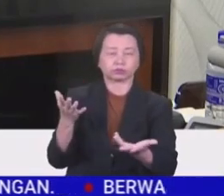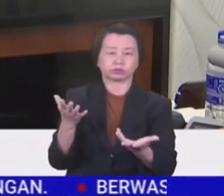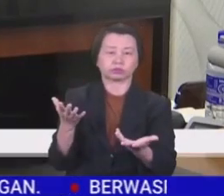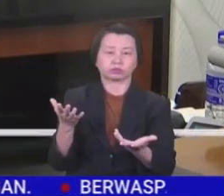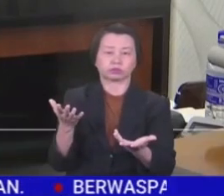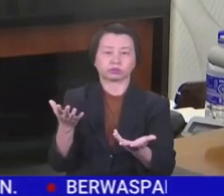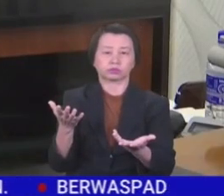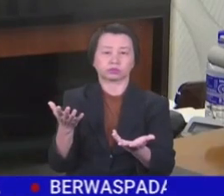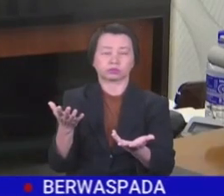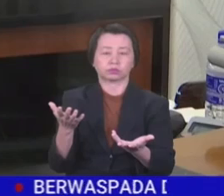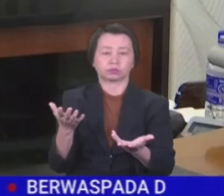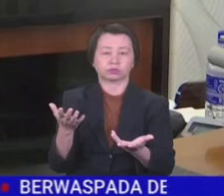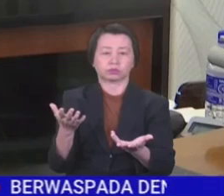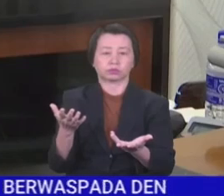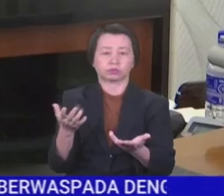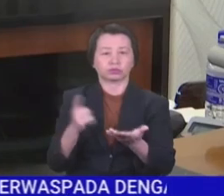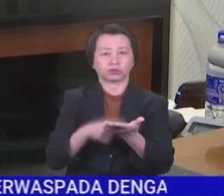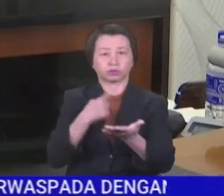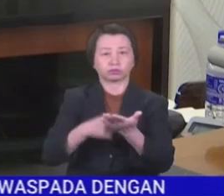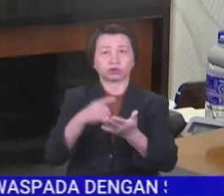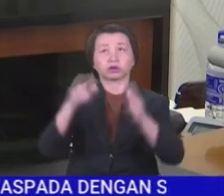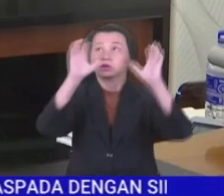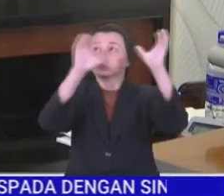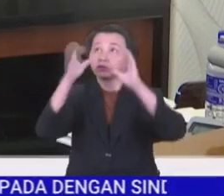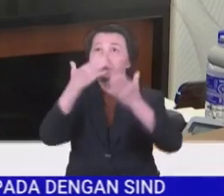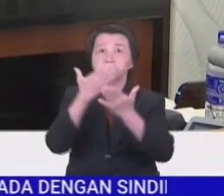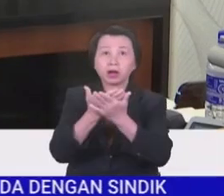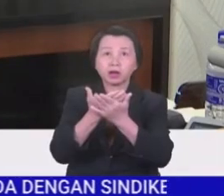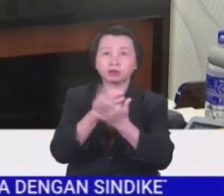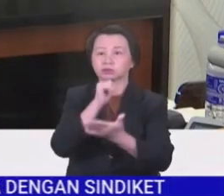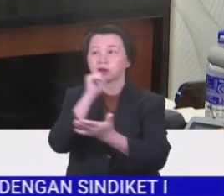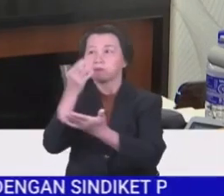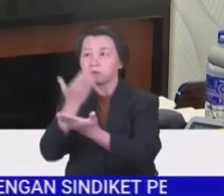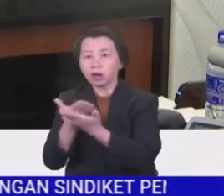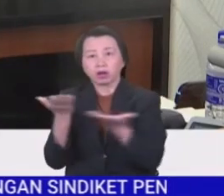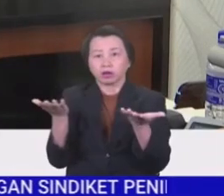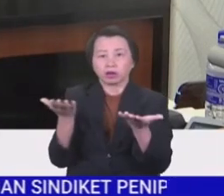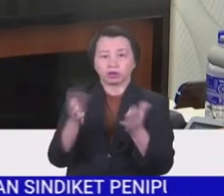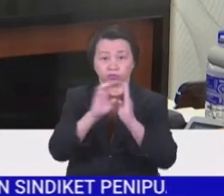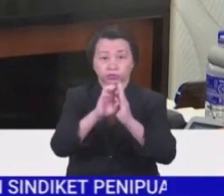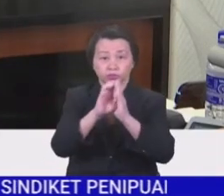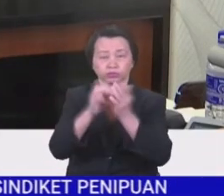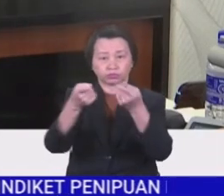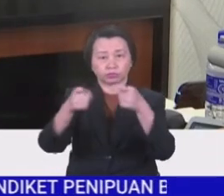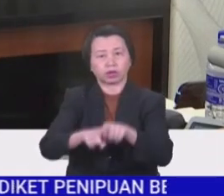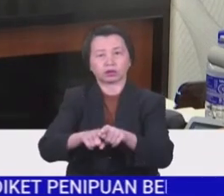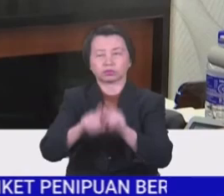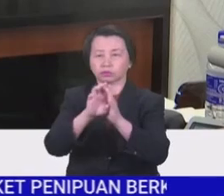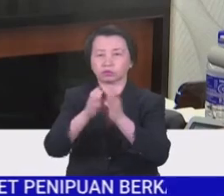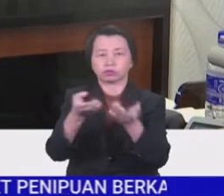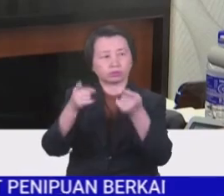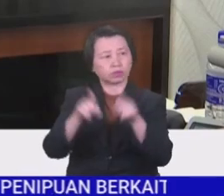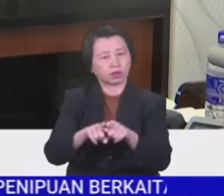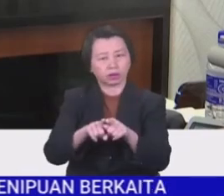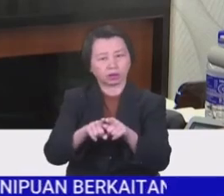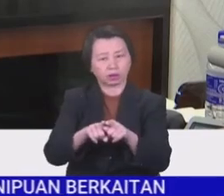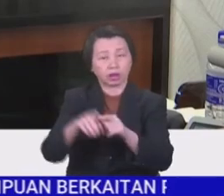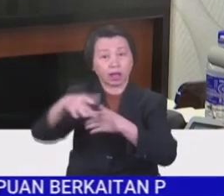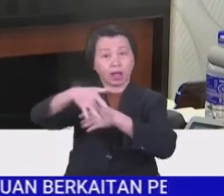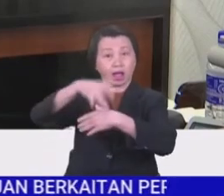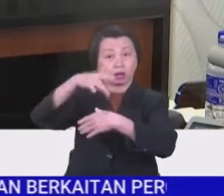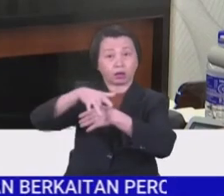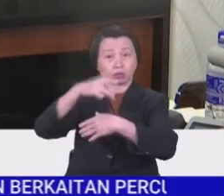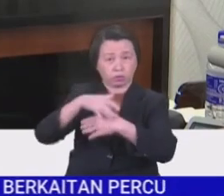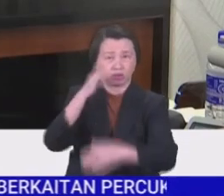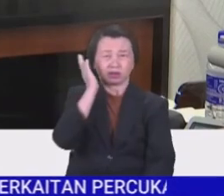ada keadaan cuaca yang baik atau tidak baik. Macam contoh yang berlaku di Gunung Suku. Pada awal tu dah